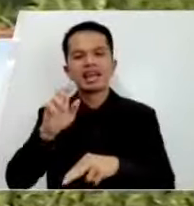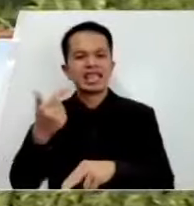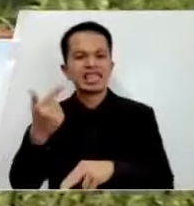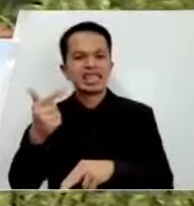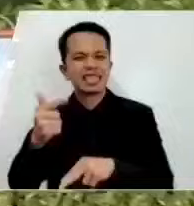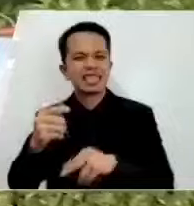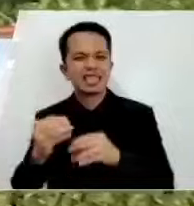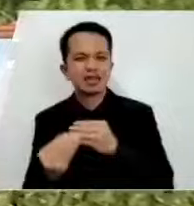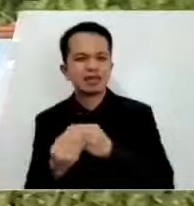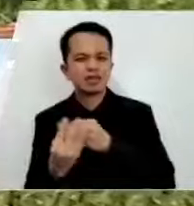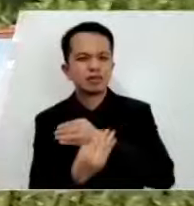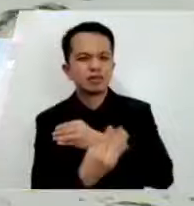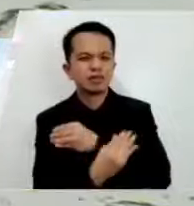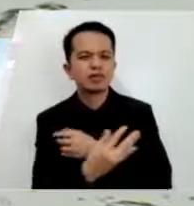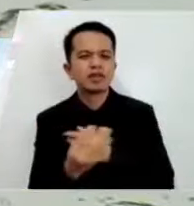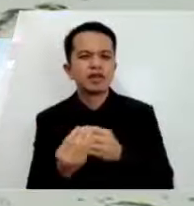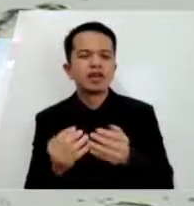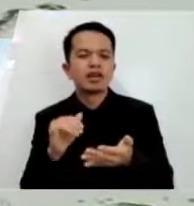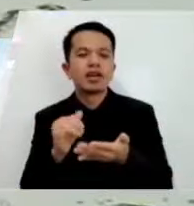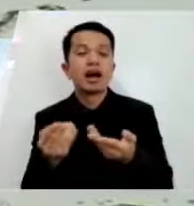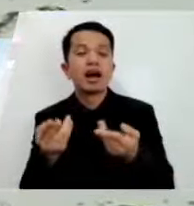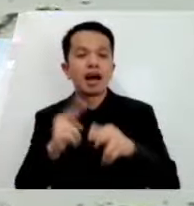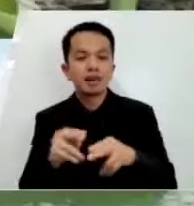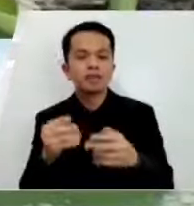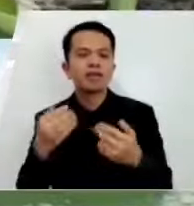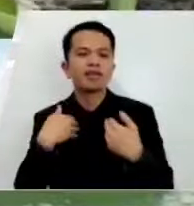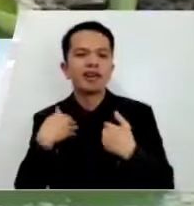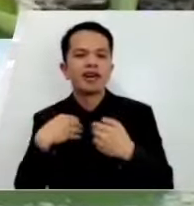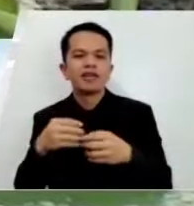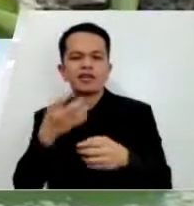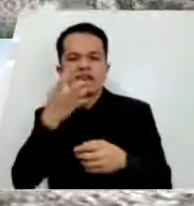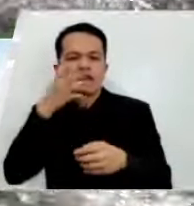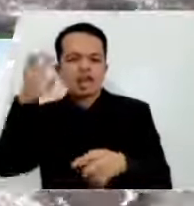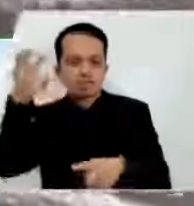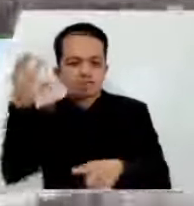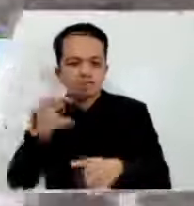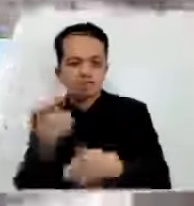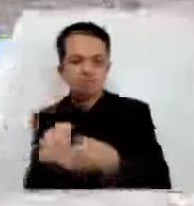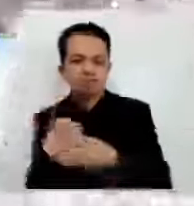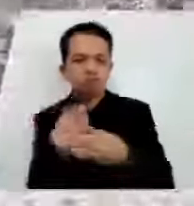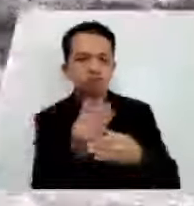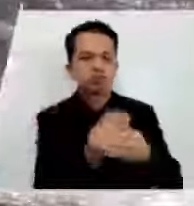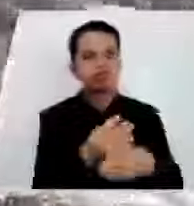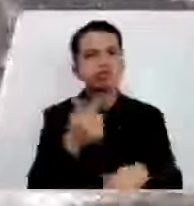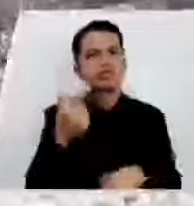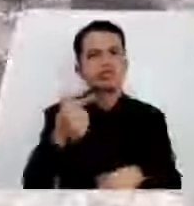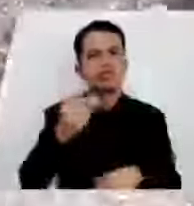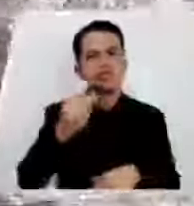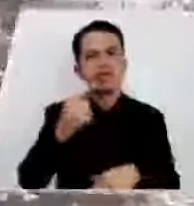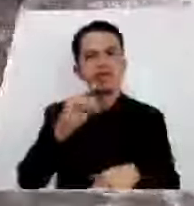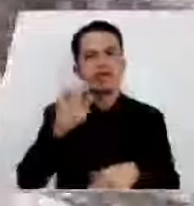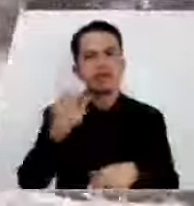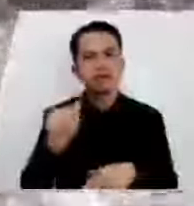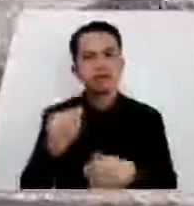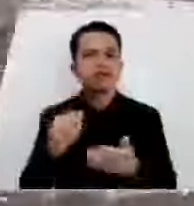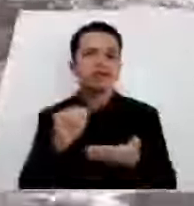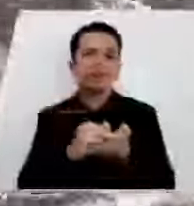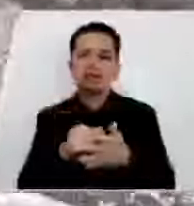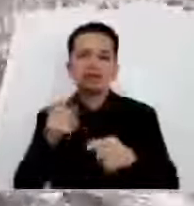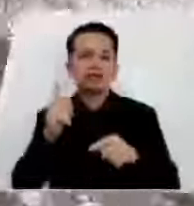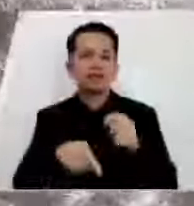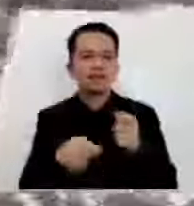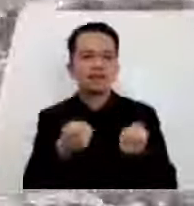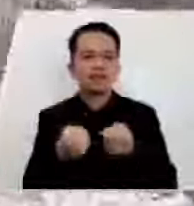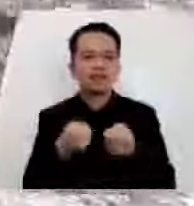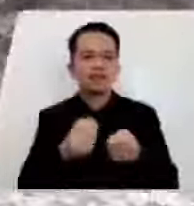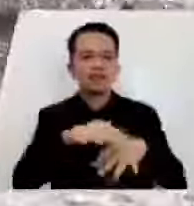biglang pag-ulan matapos ang sobrang init na panahon. Hindi raw ito kinaya ng Cardona Water Treatment Plant. Meron naman tayong mga